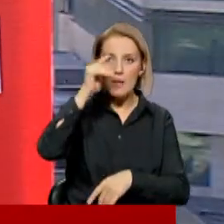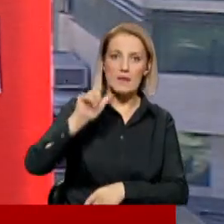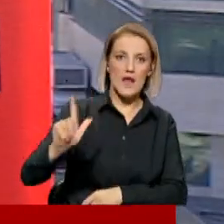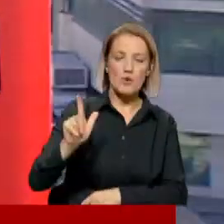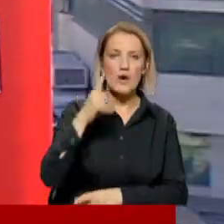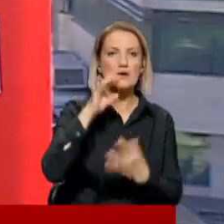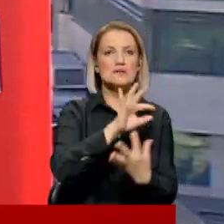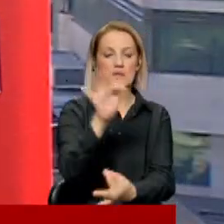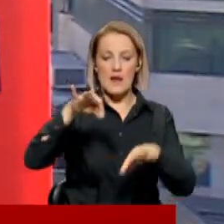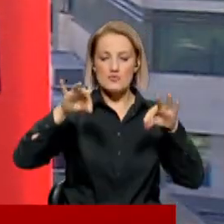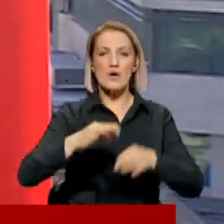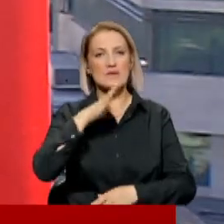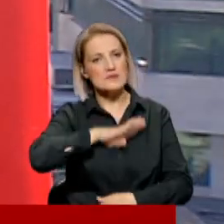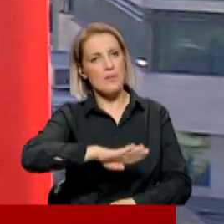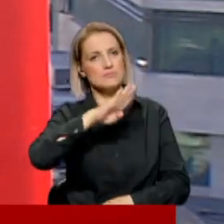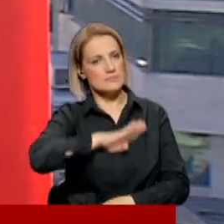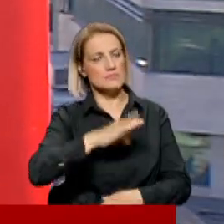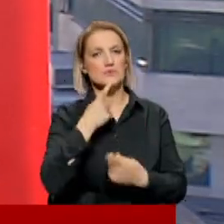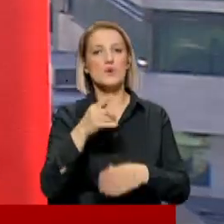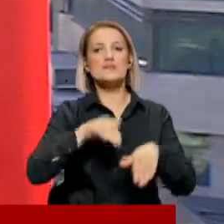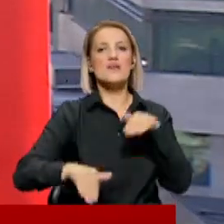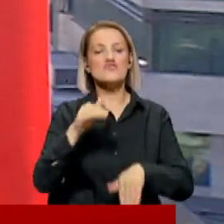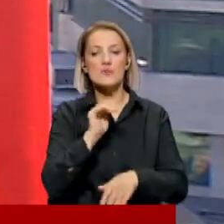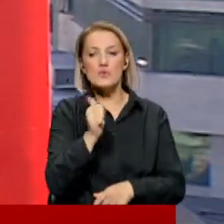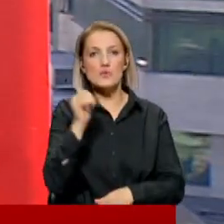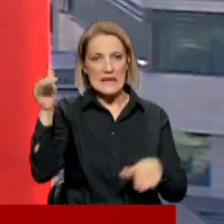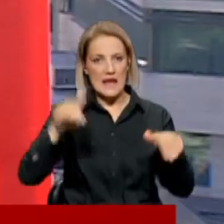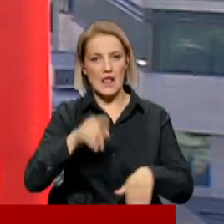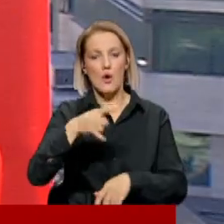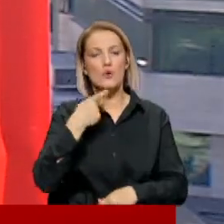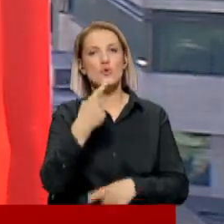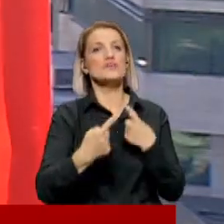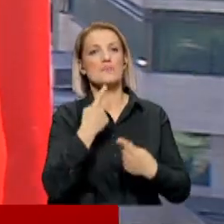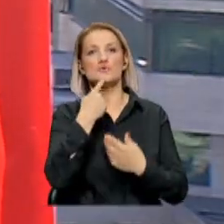lazım. İnsanlar şu anda ya sabır diyor. Seçim günü geldiğinde biz söyleyeceğimizi söyleyeceğiz diyorlar.